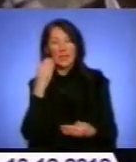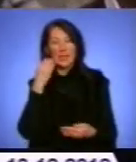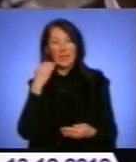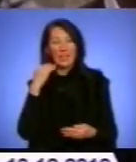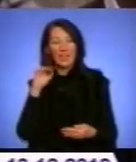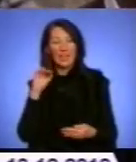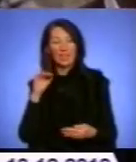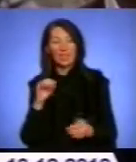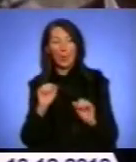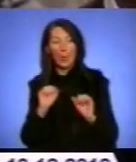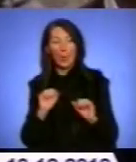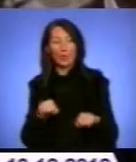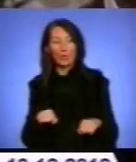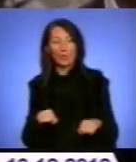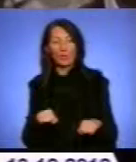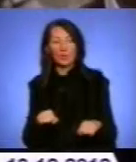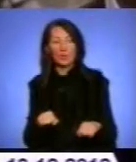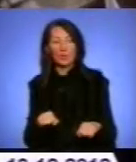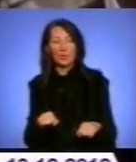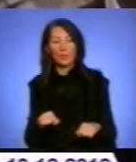найкращі можливості,